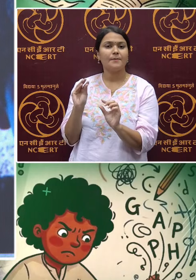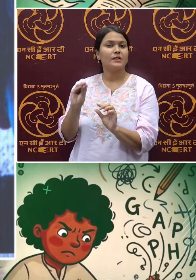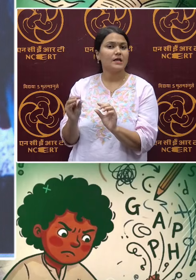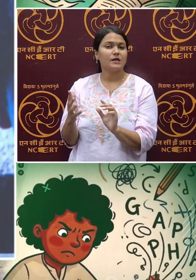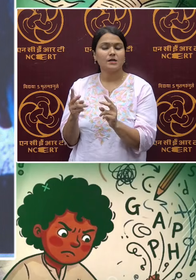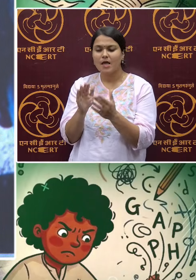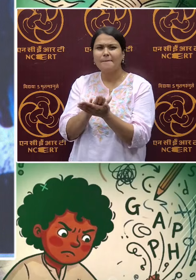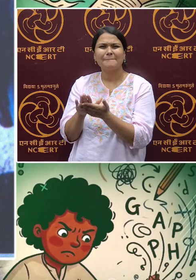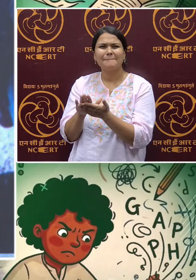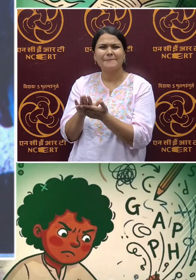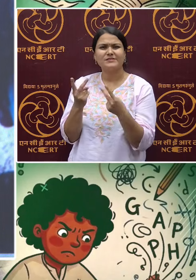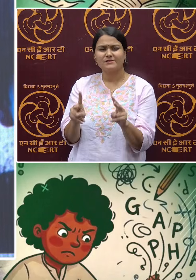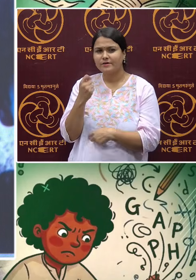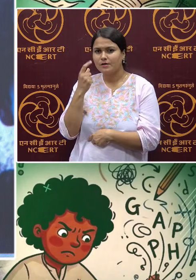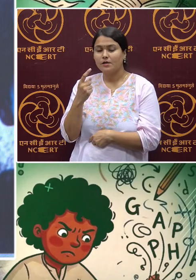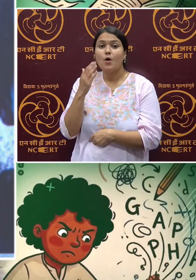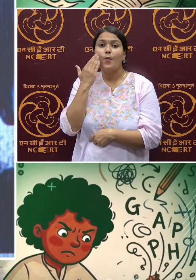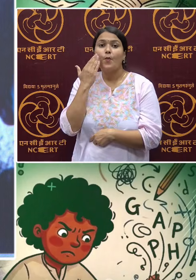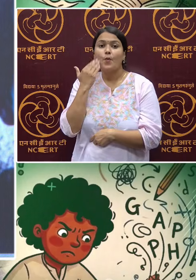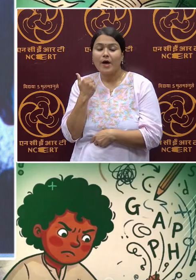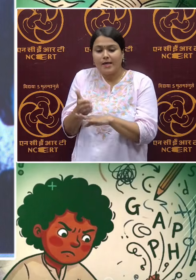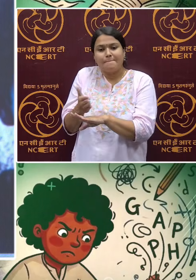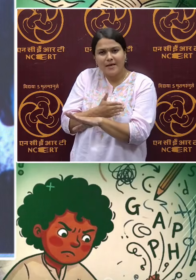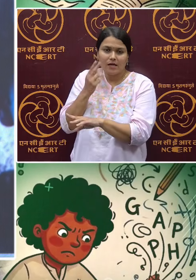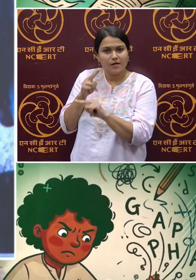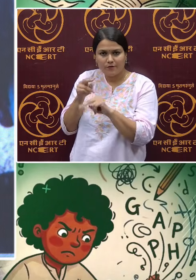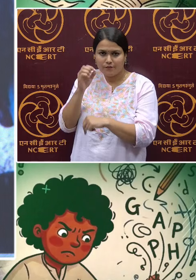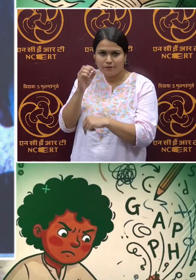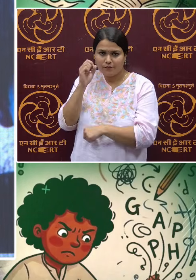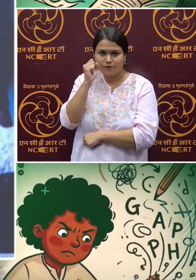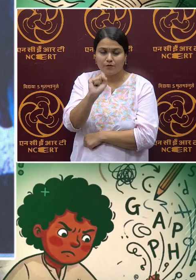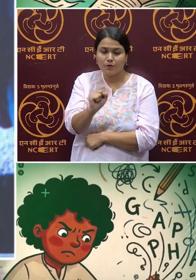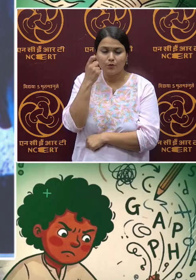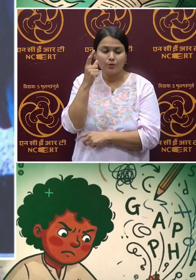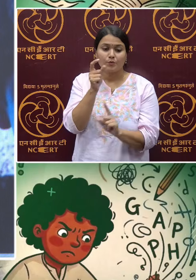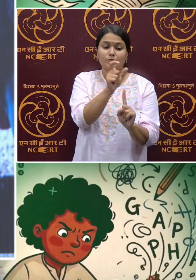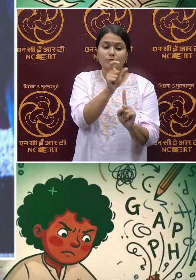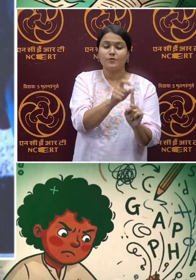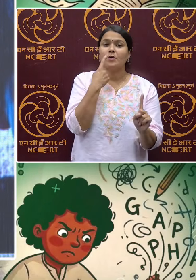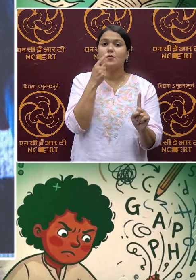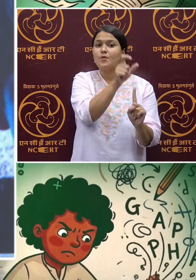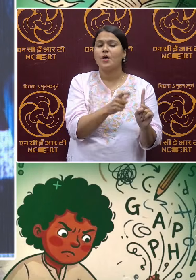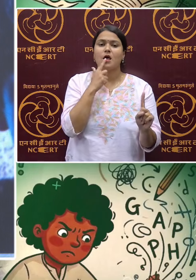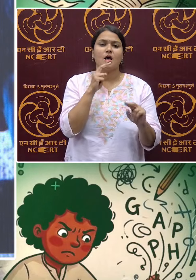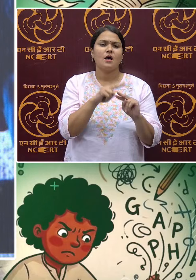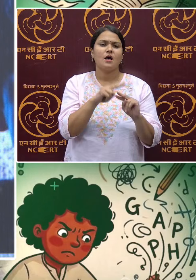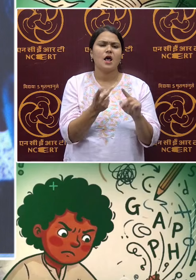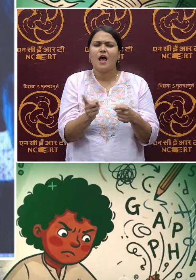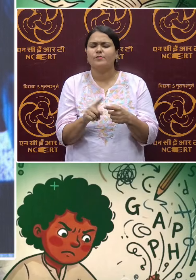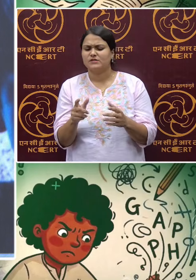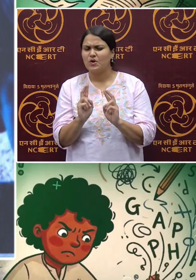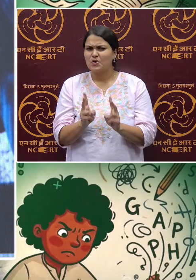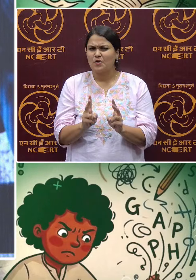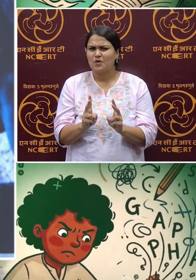को ताकि अर्ली इंटरवेंशन पॉसिबल हो सके. सो अरुण सर, आई वांट टू आस्क यू बिकॉज व्हाट हैपेंस दैट जनरली टीचर्स एंड